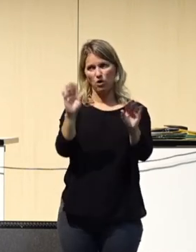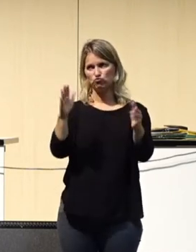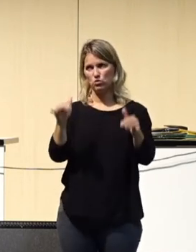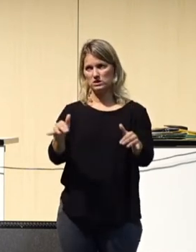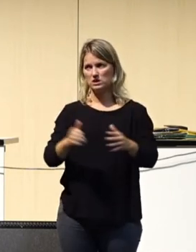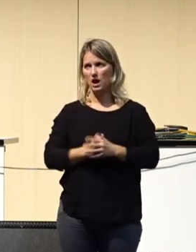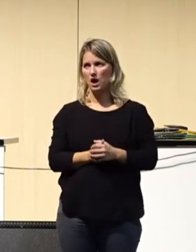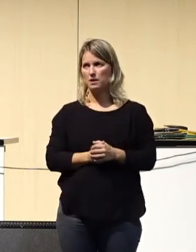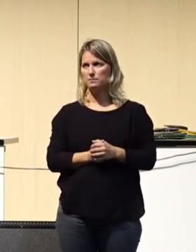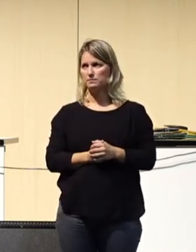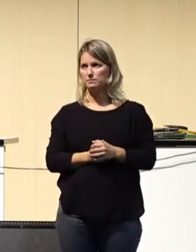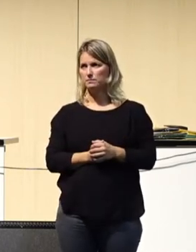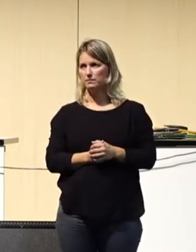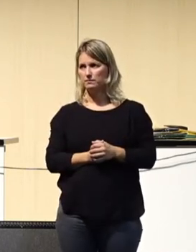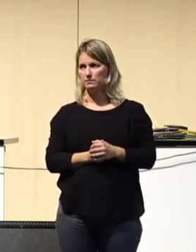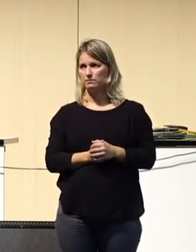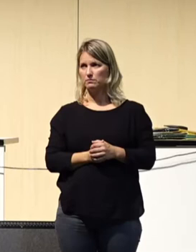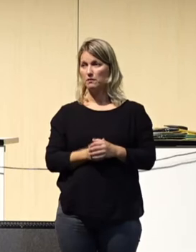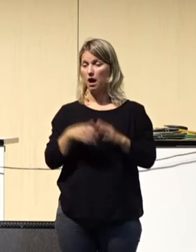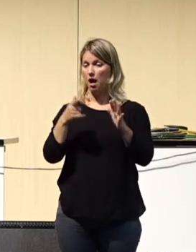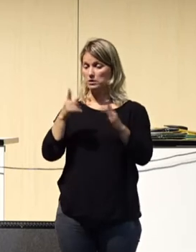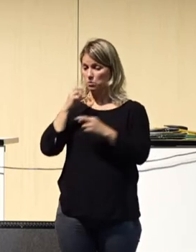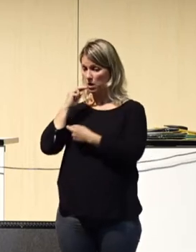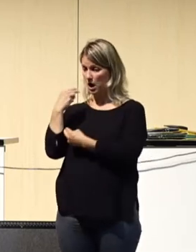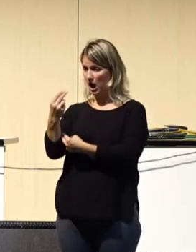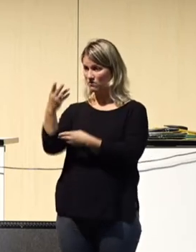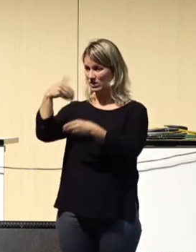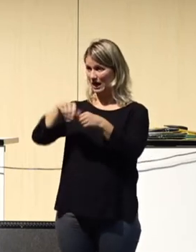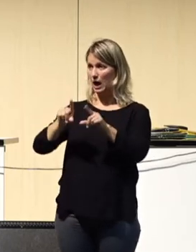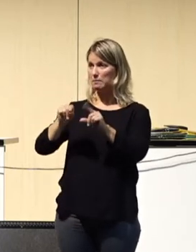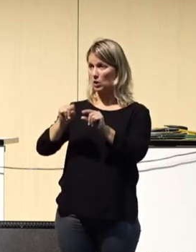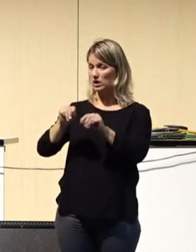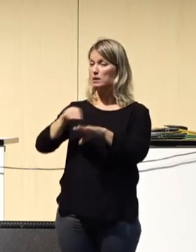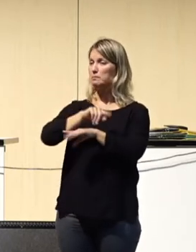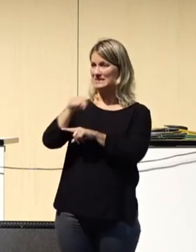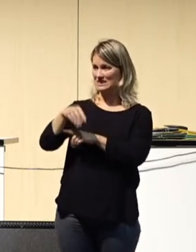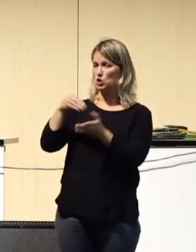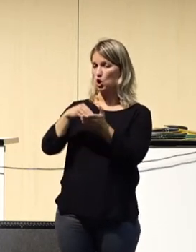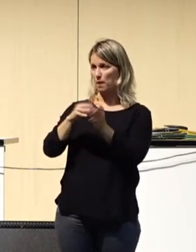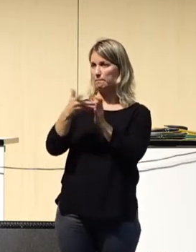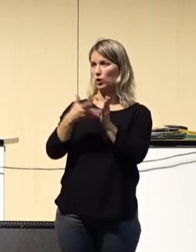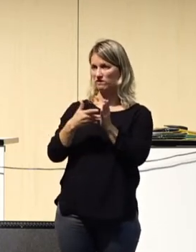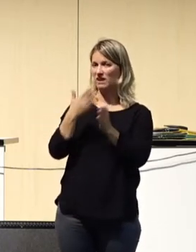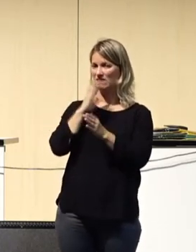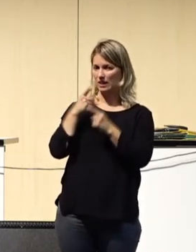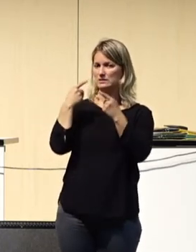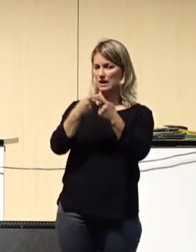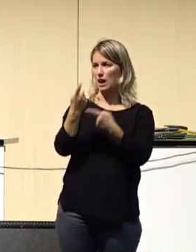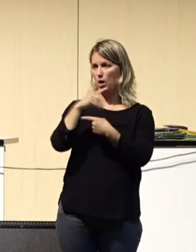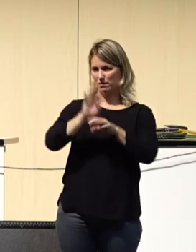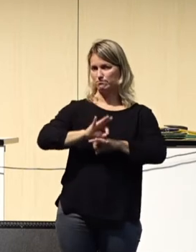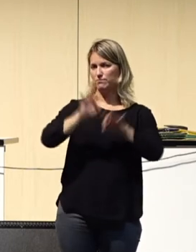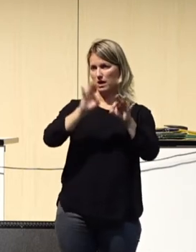Okay, also entnehme ich Ihre Antwort jetzt, dass Sie weiterhin trotzdem prüfen, Verbesserungen herbeizuführen.